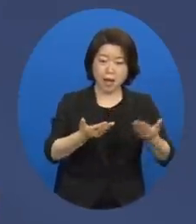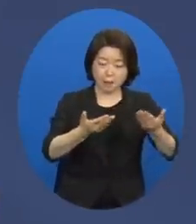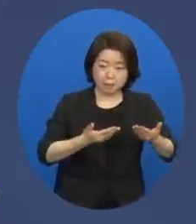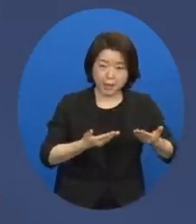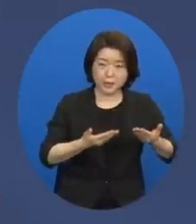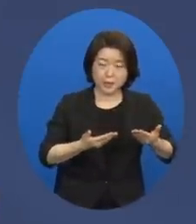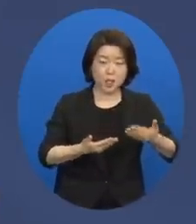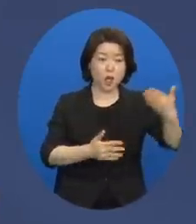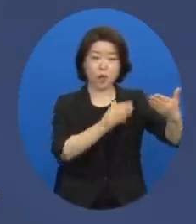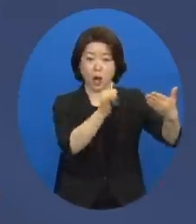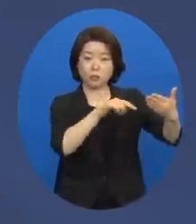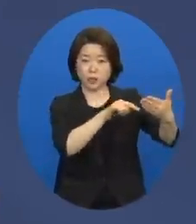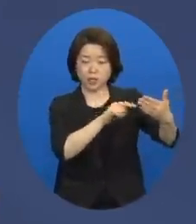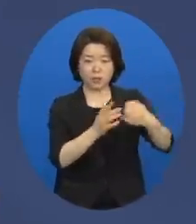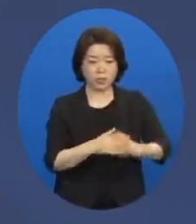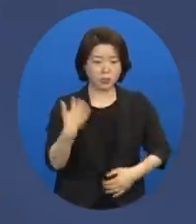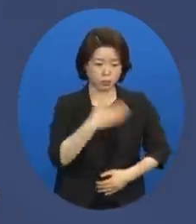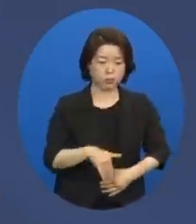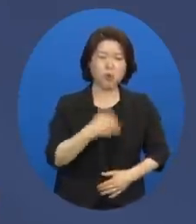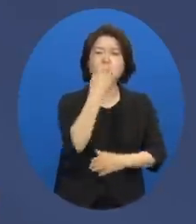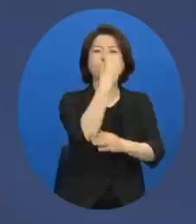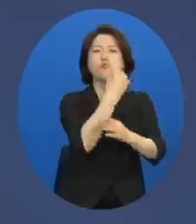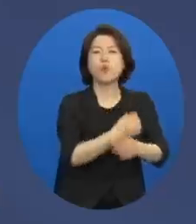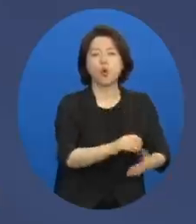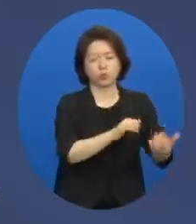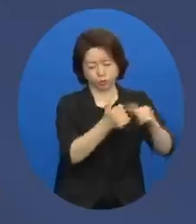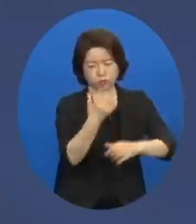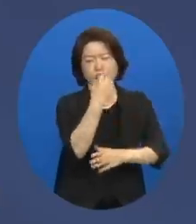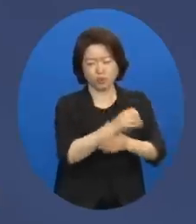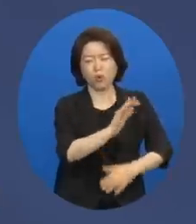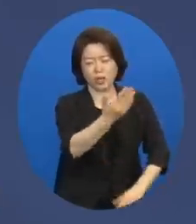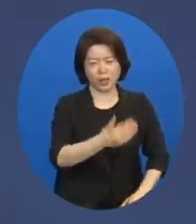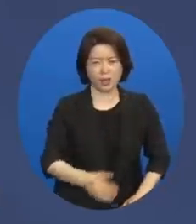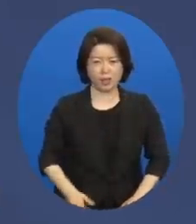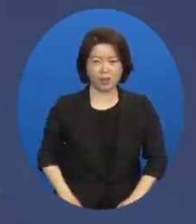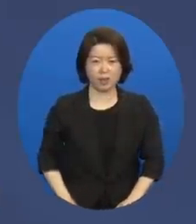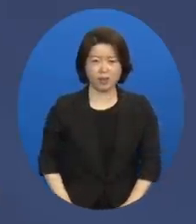안 가서 또 그 몸 썩어요. 죽어서 썩는다고요.